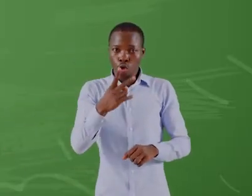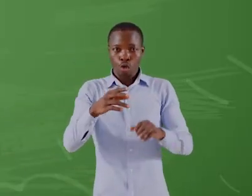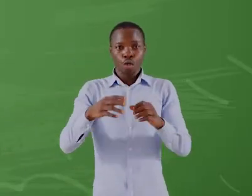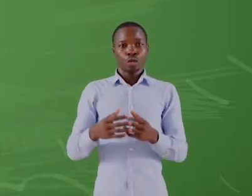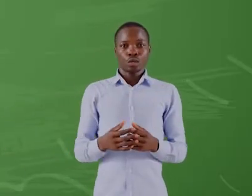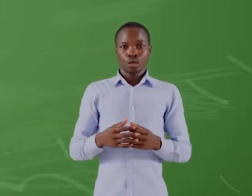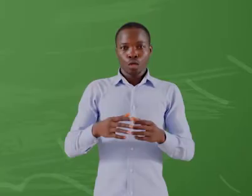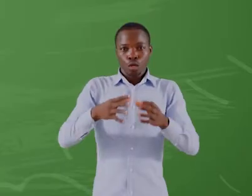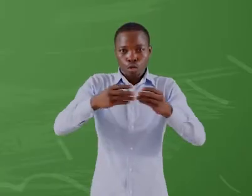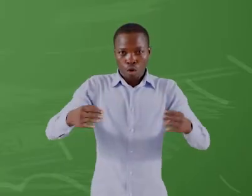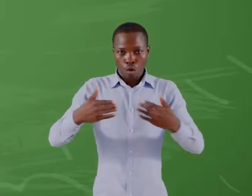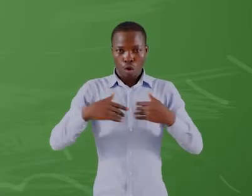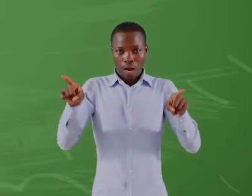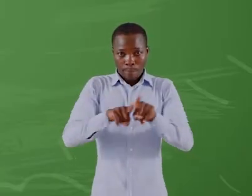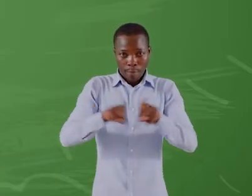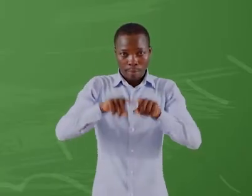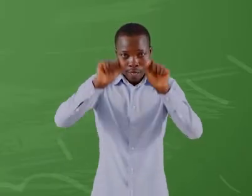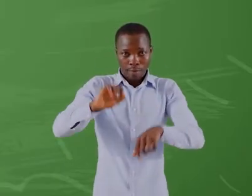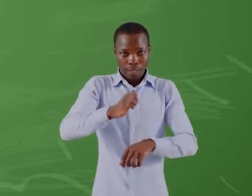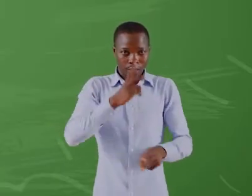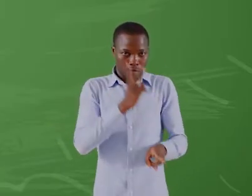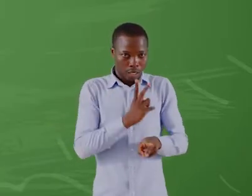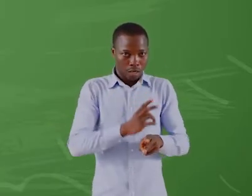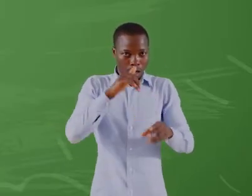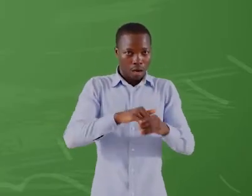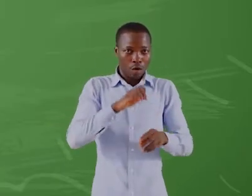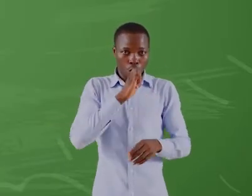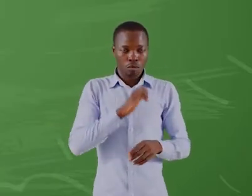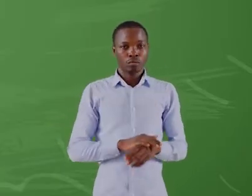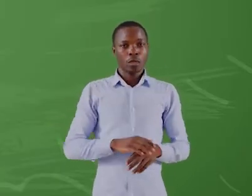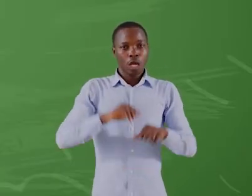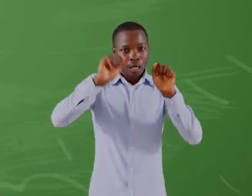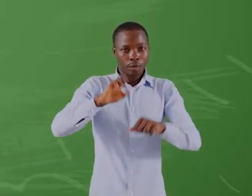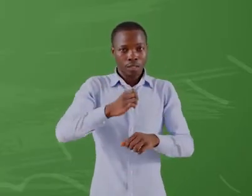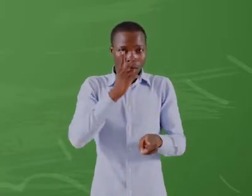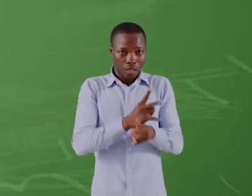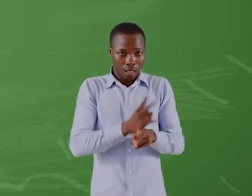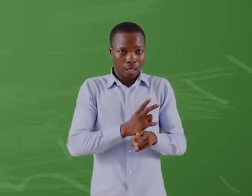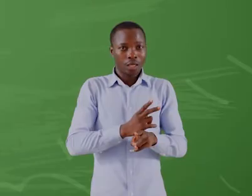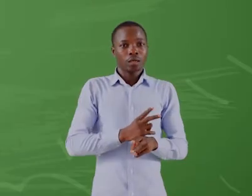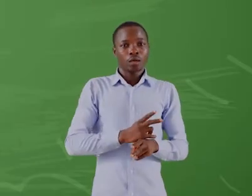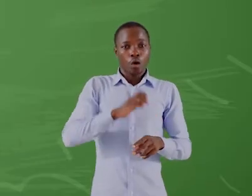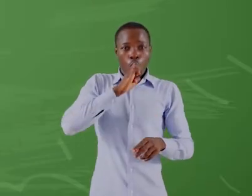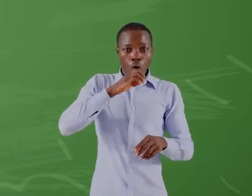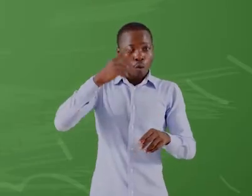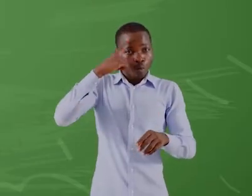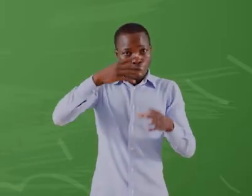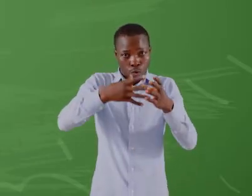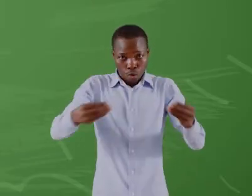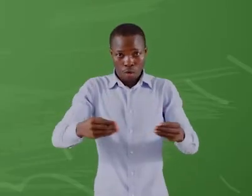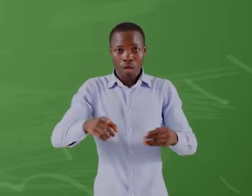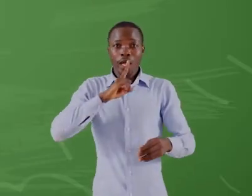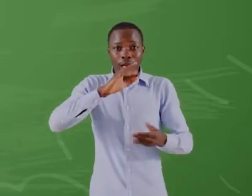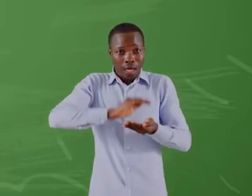en eau. La capacité de rétention en eau d'un sol est la quantité